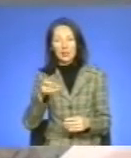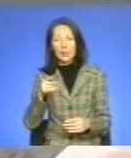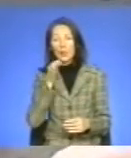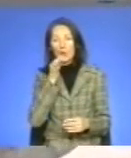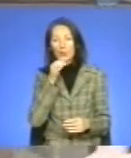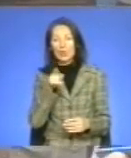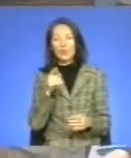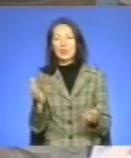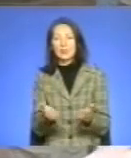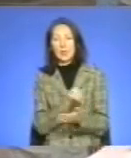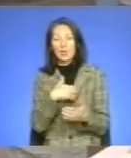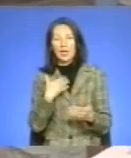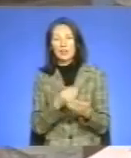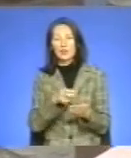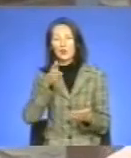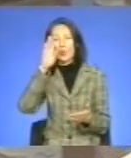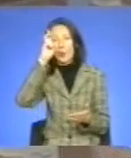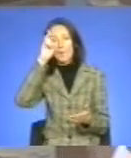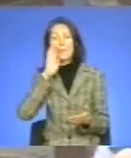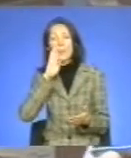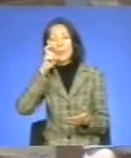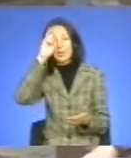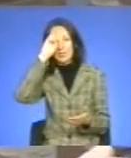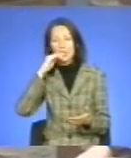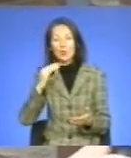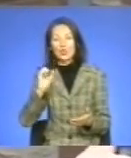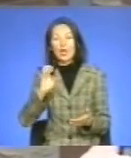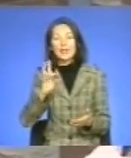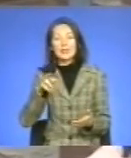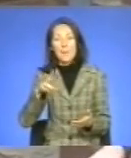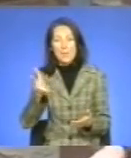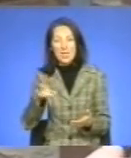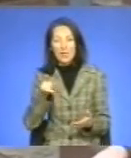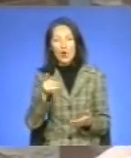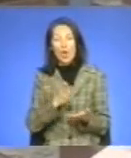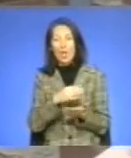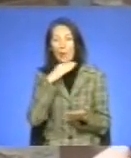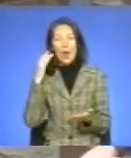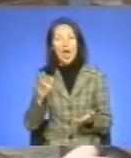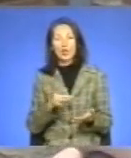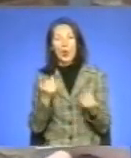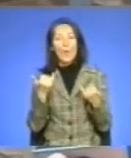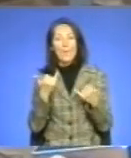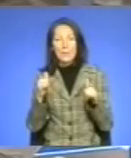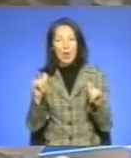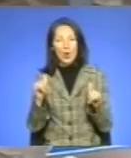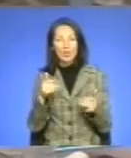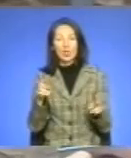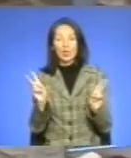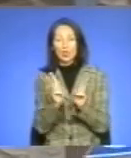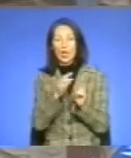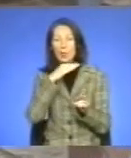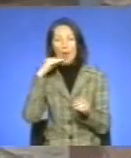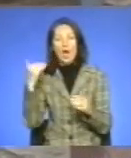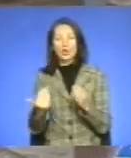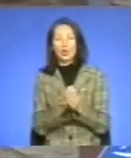спасає свою принцесу з Жасмін. В нього є багато пригод. Він зустрічає багато нових друзів.